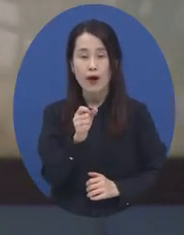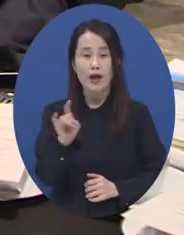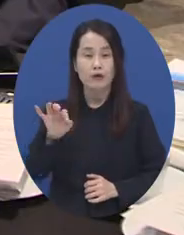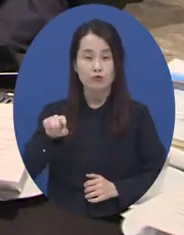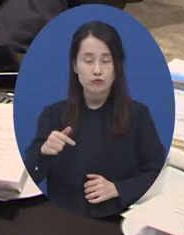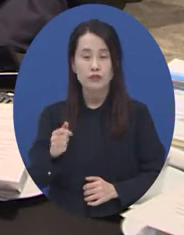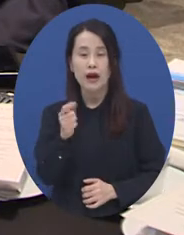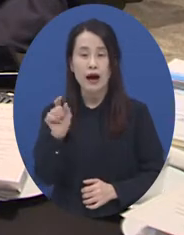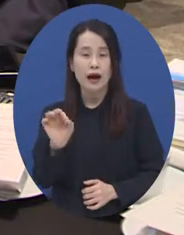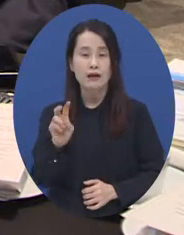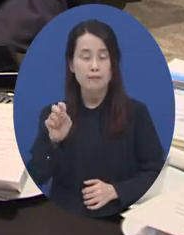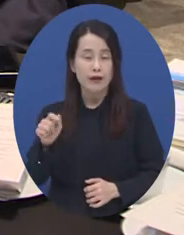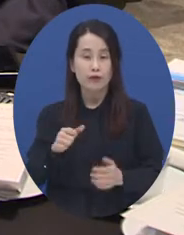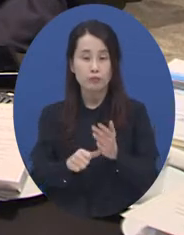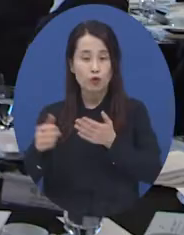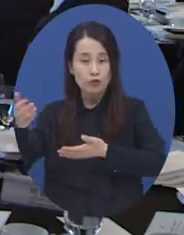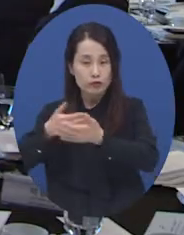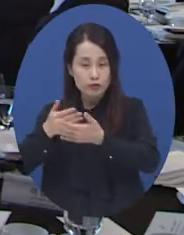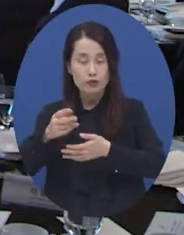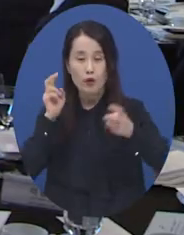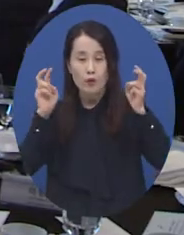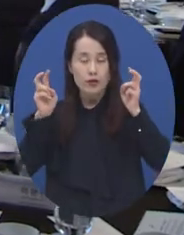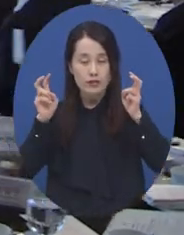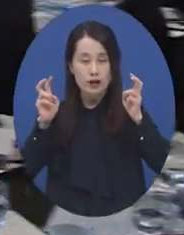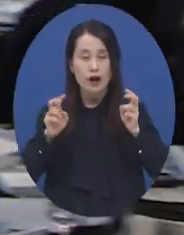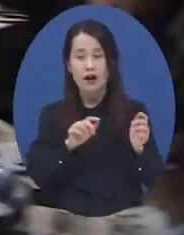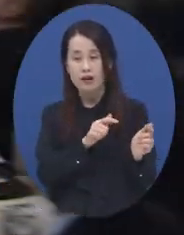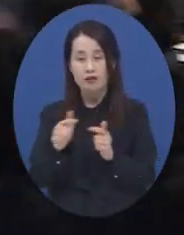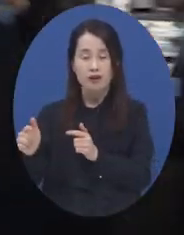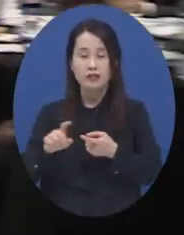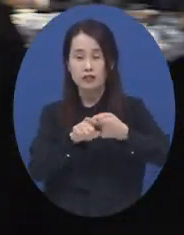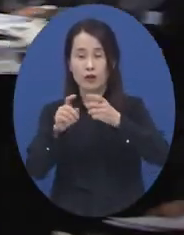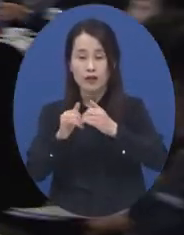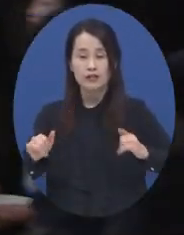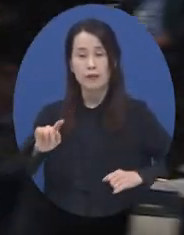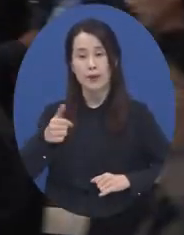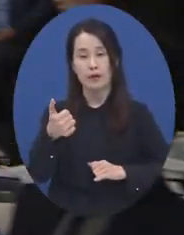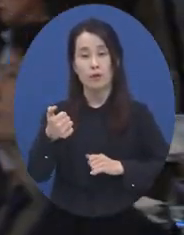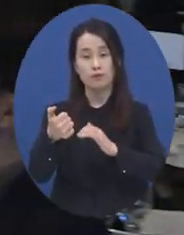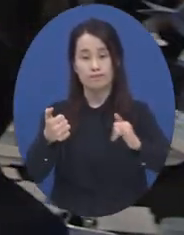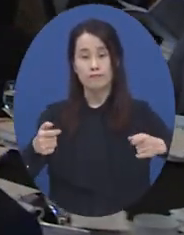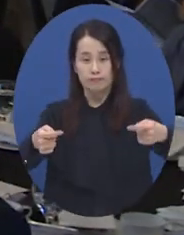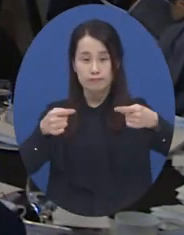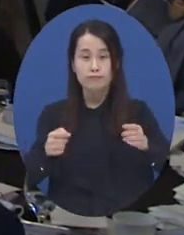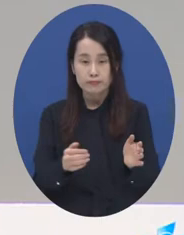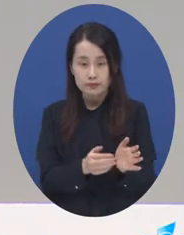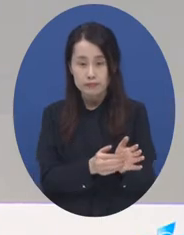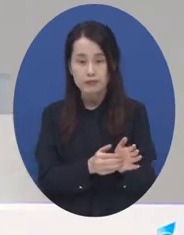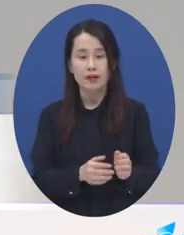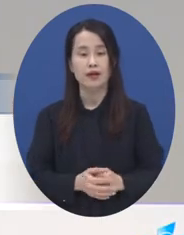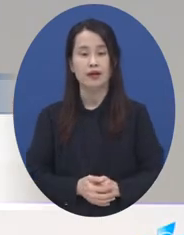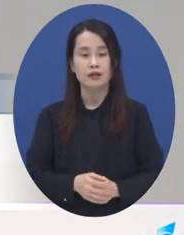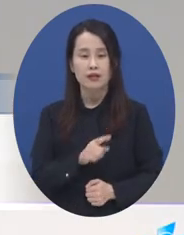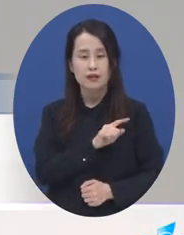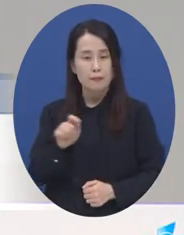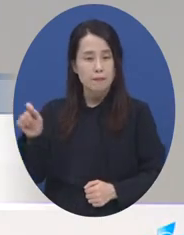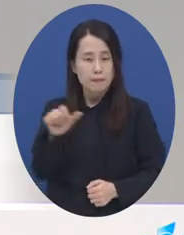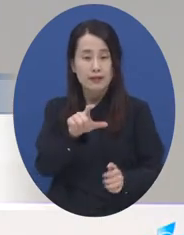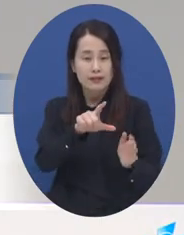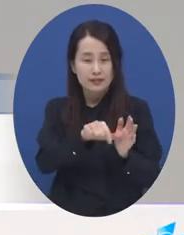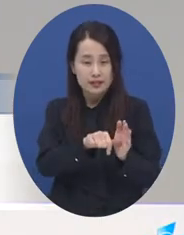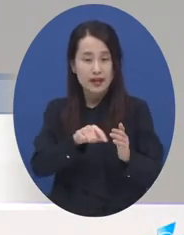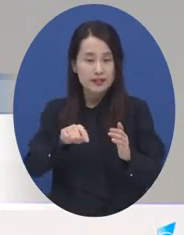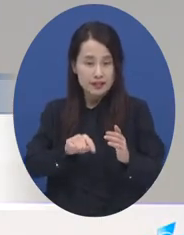항만, 물류 관련 기관, 수출입 기업 등 국내외 관계자 150여 명이 참석했습니다. 가장 빠른 시간